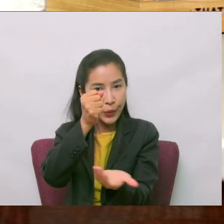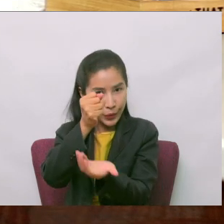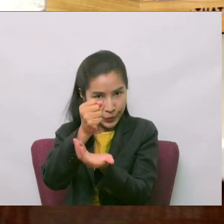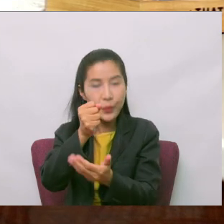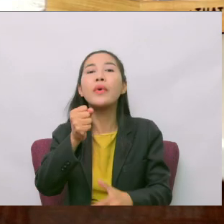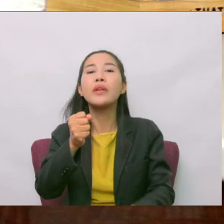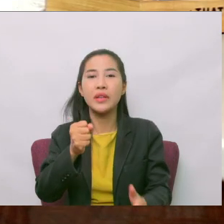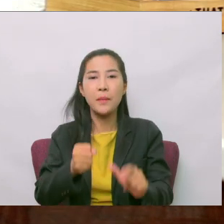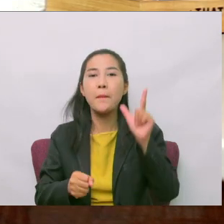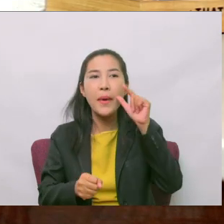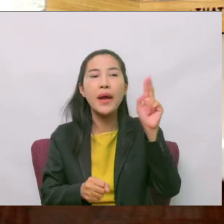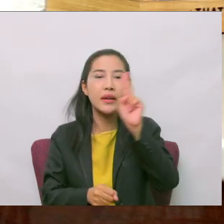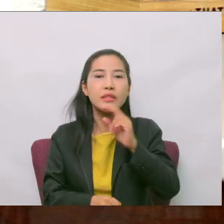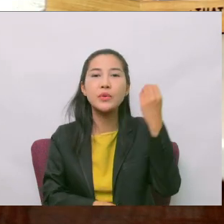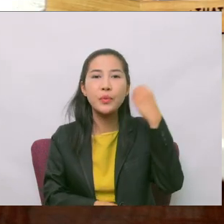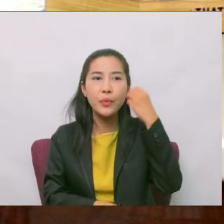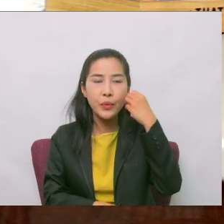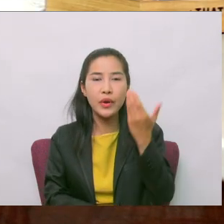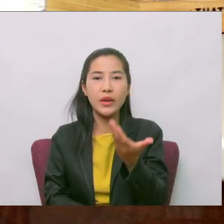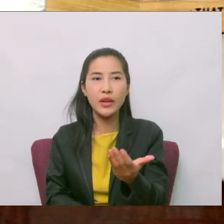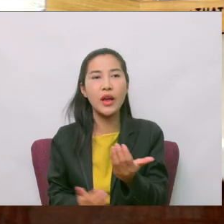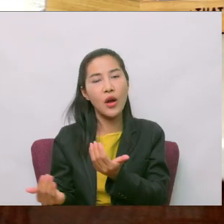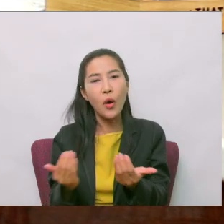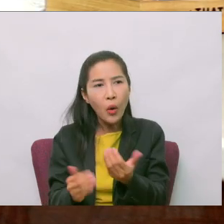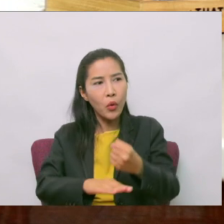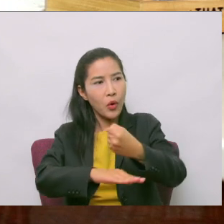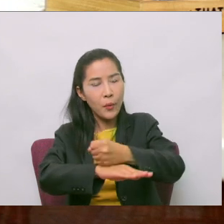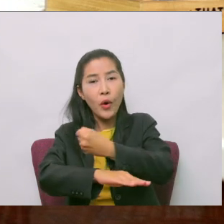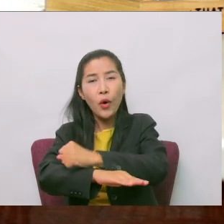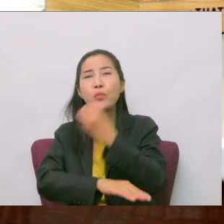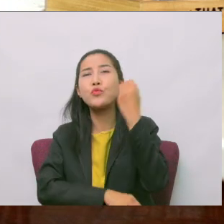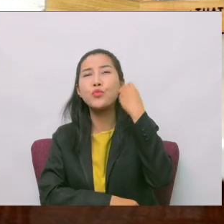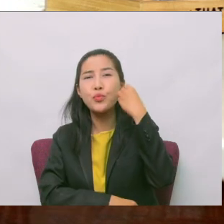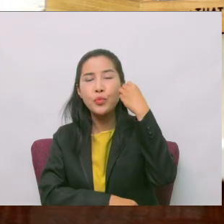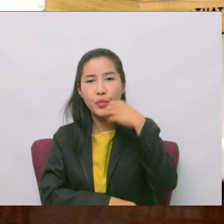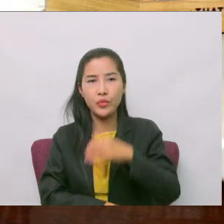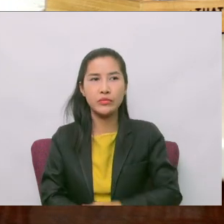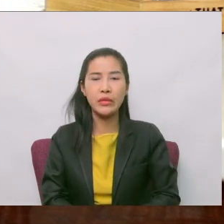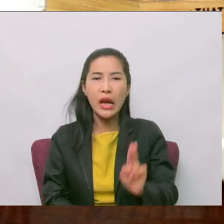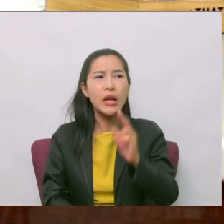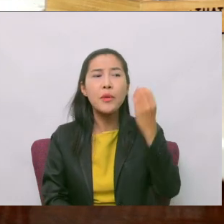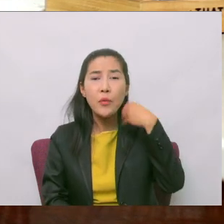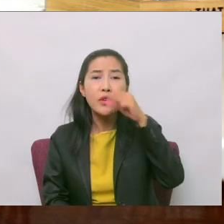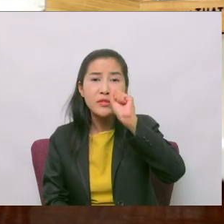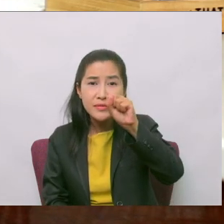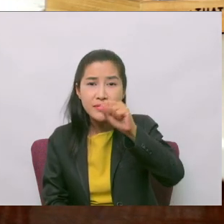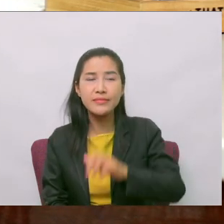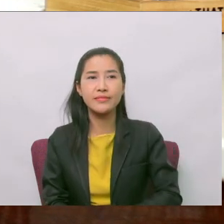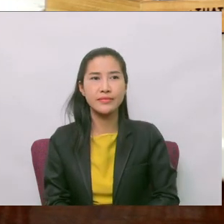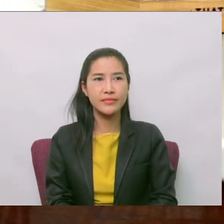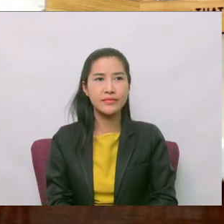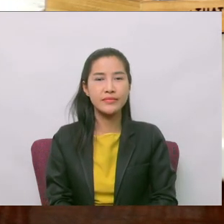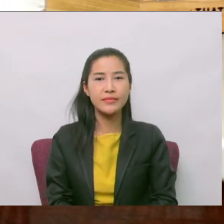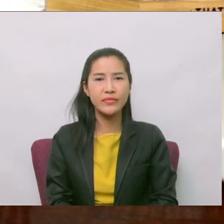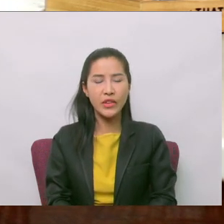ยู่ใช่ไหมคะ ใช่ค่ะอย่างชมพู่เองแม่ก็ใช้อยู่เป็นประจำค่ะ ค่ะเราใช้บ่อยไหมคะอาทิตย์นึงใช้ป ะของชมพู่เองอาทิตย์นึงประ